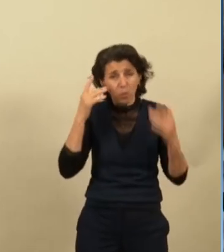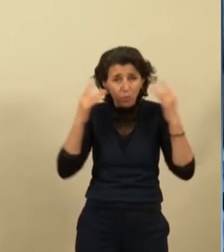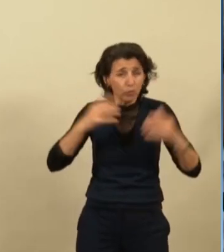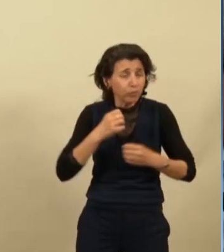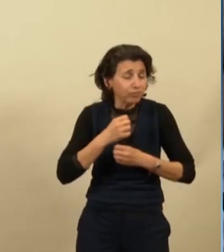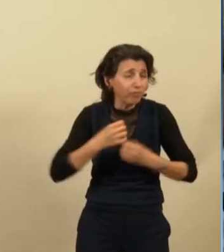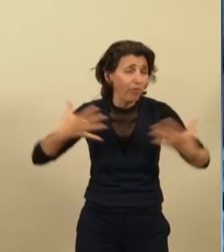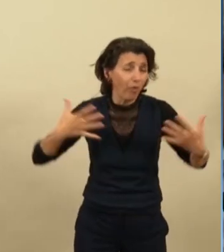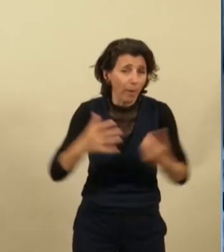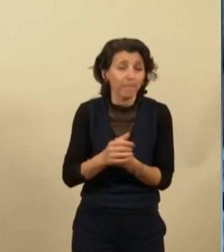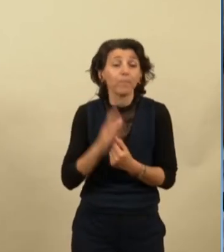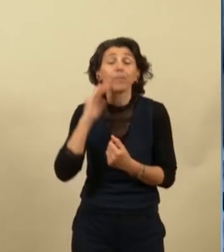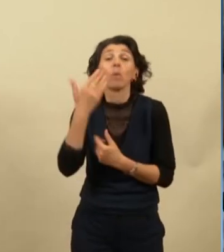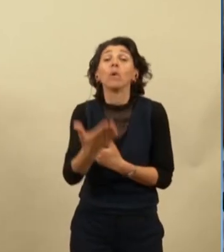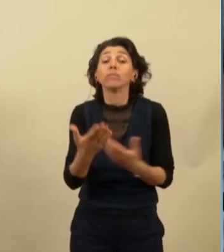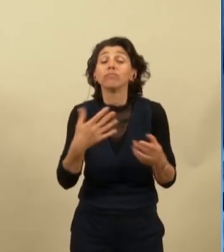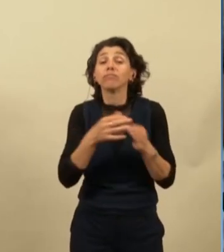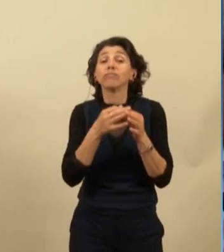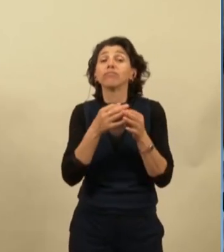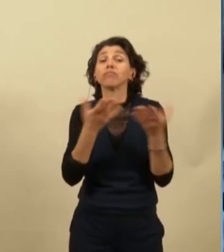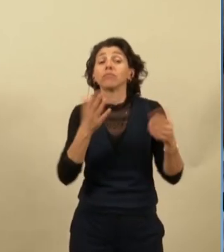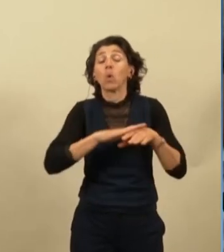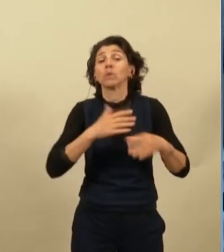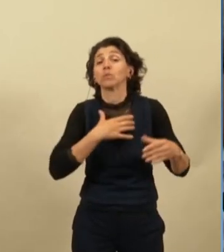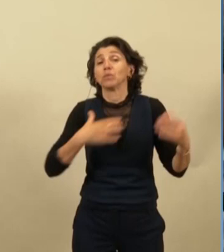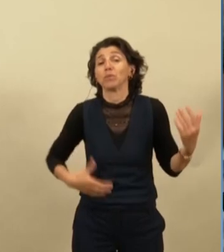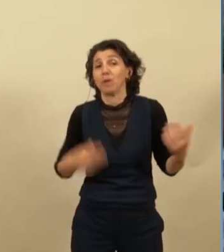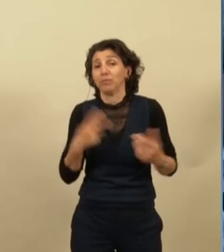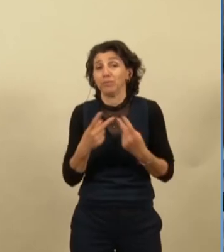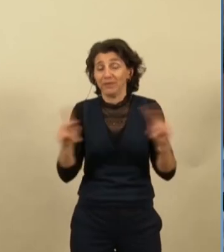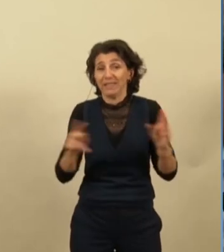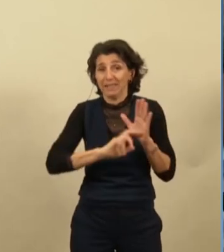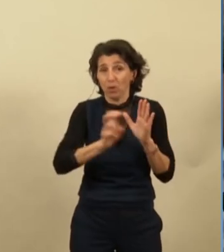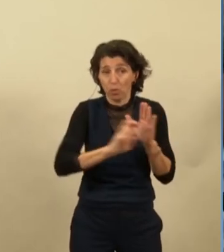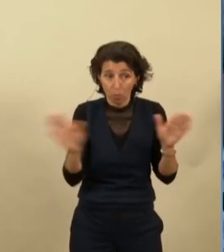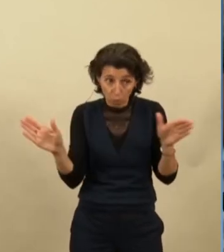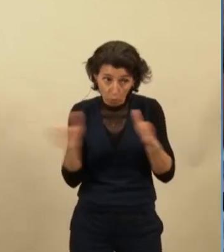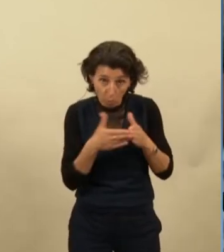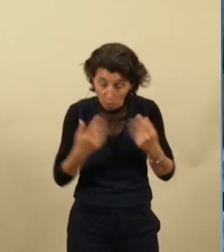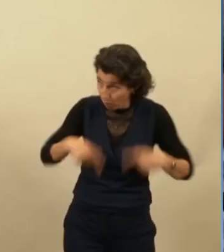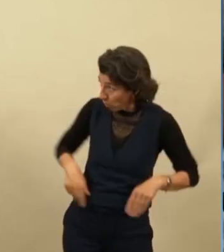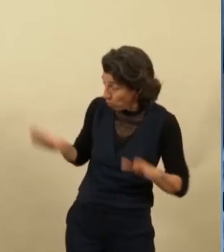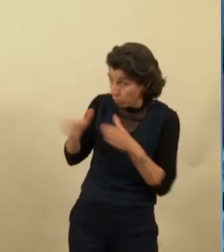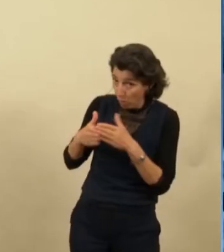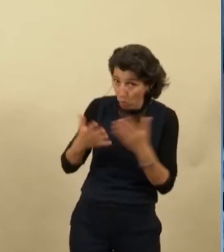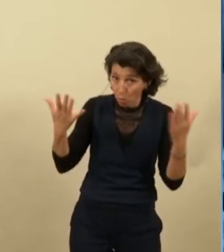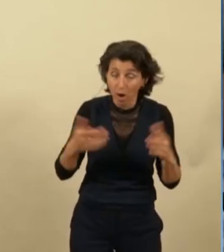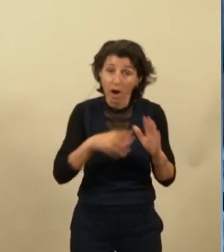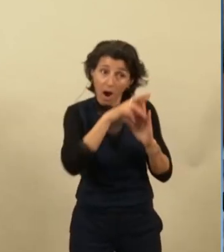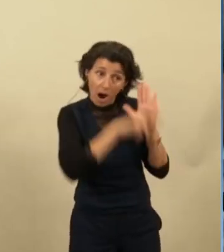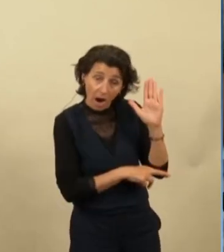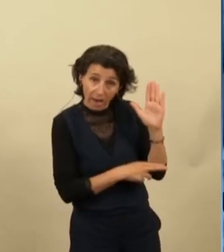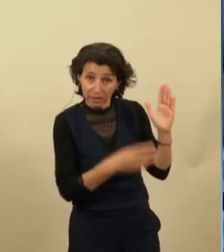en conséquence le conseil municipal de la Ville de Grenoble demande au gouvernement dédicter des règles pour le